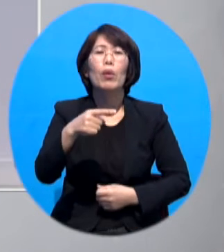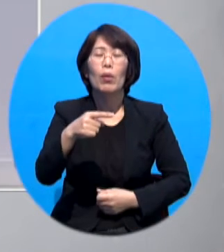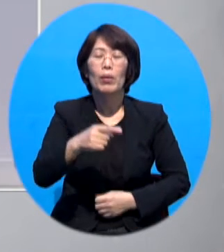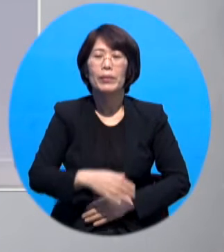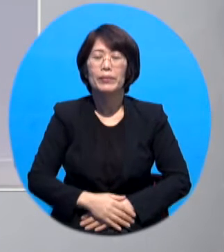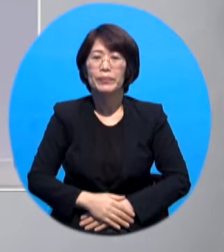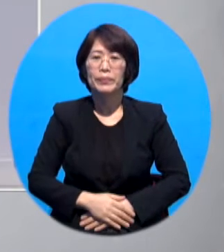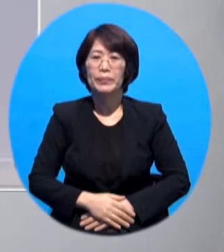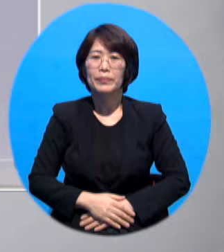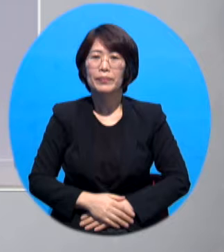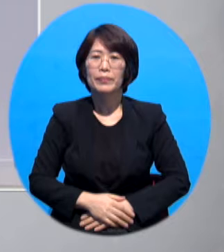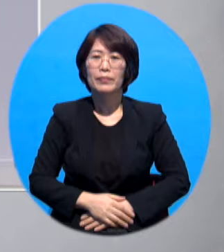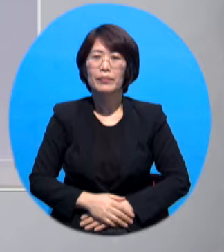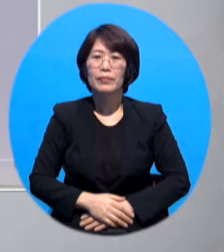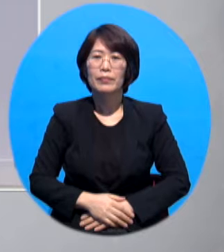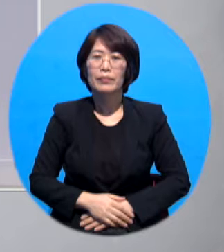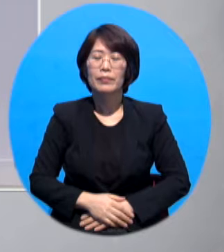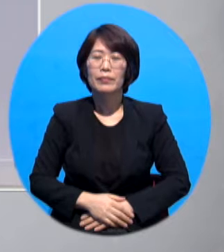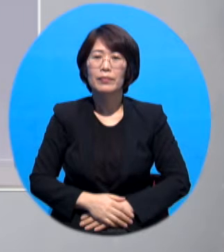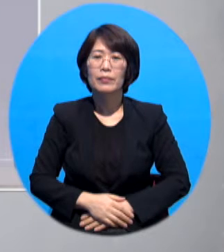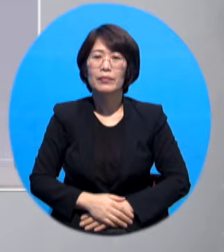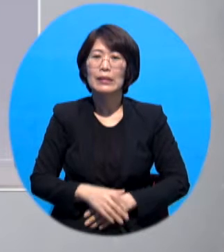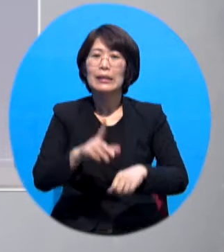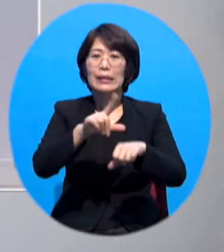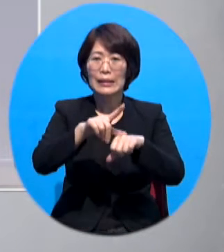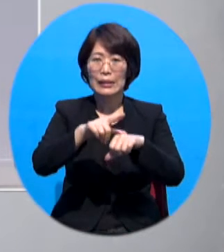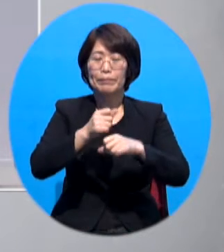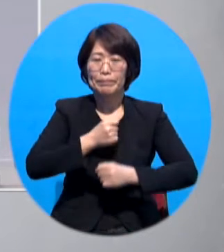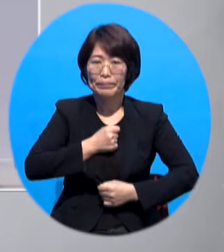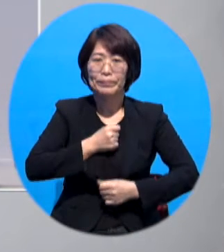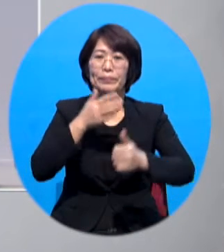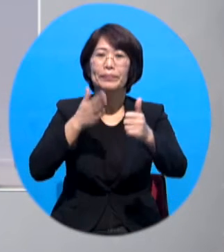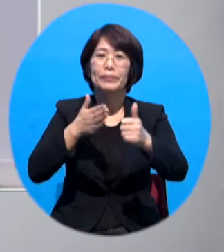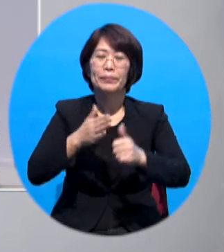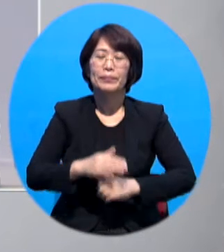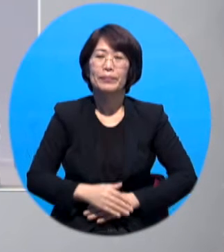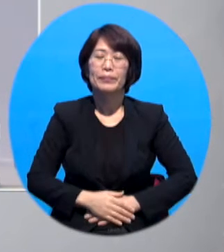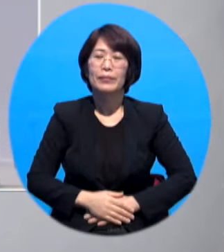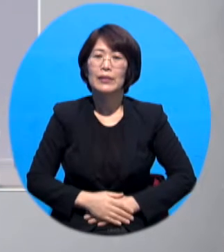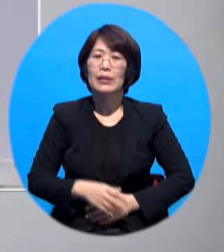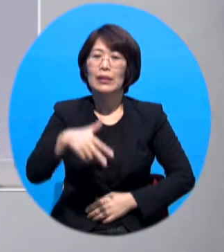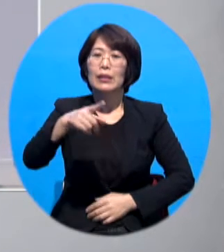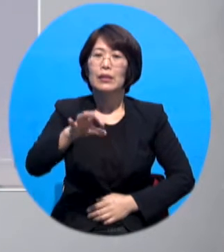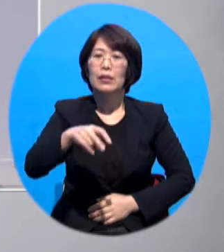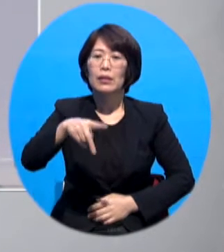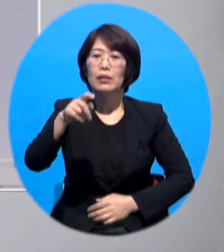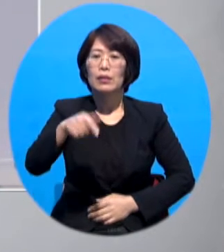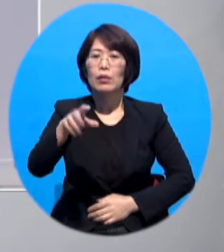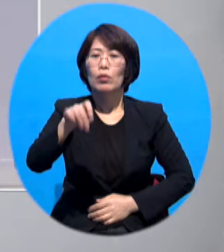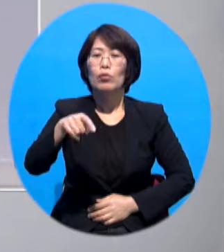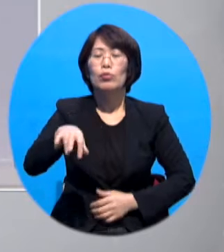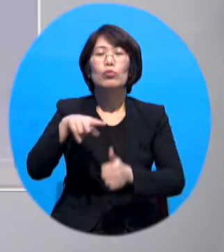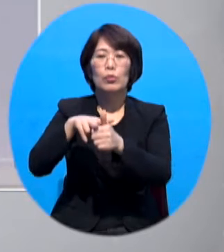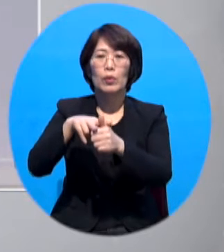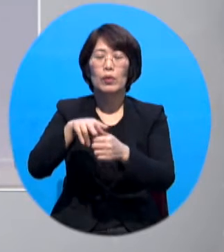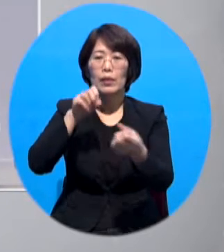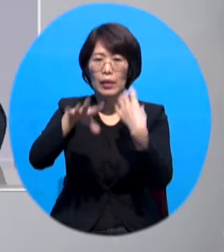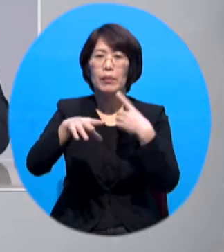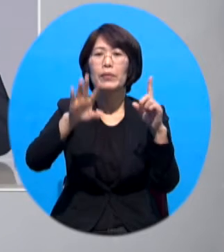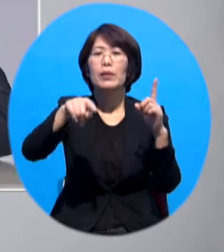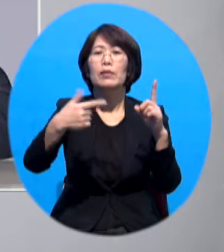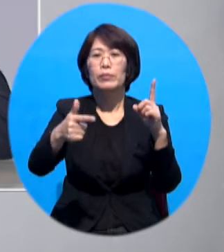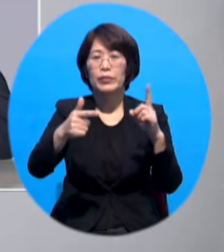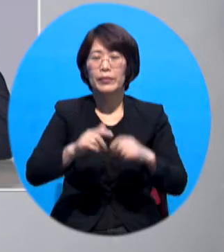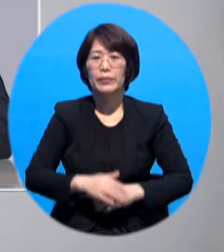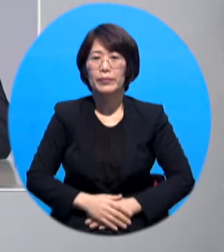3가지가 종료되었습니다 시간을 잘 지켜 주시기 바랍니다 장소 후보 답변 시간 1분 입니다